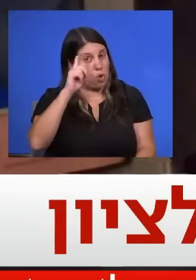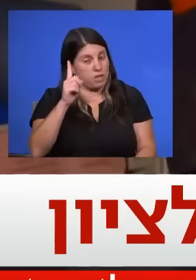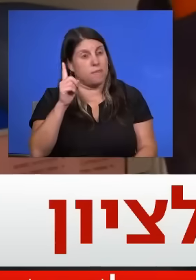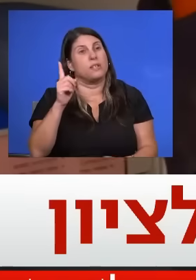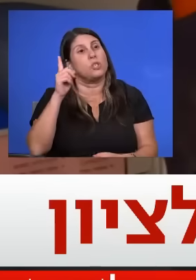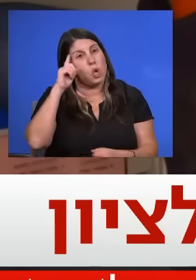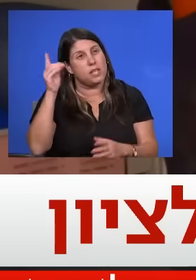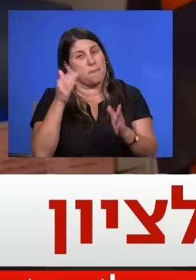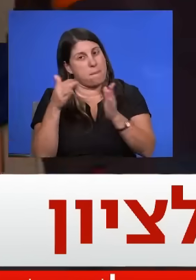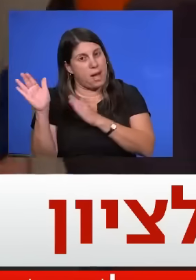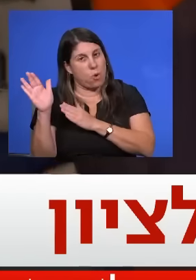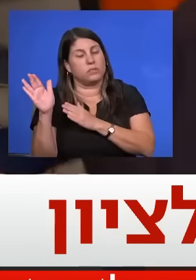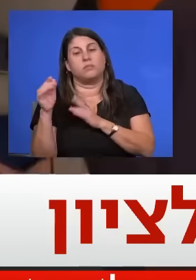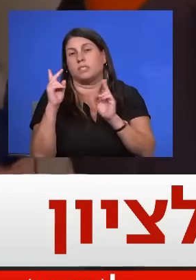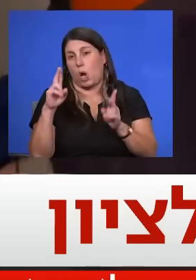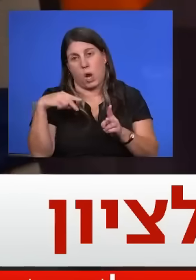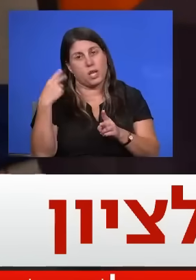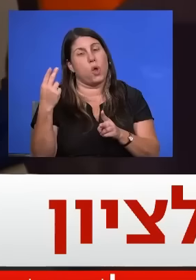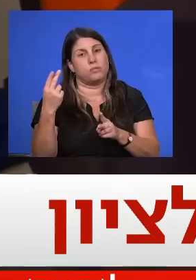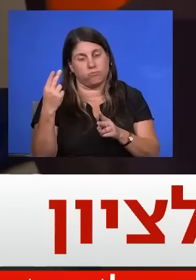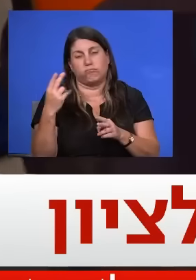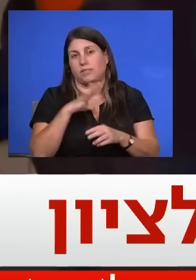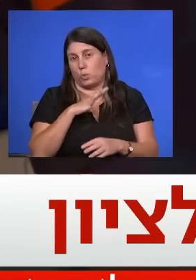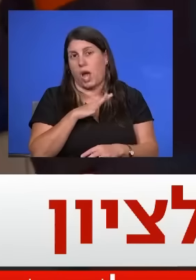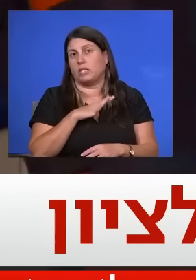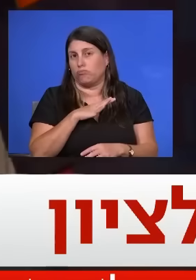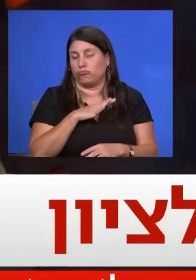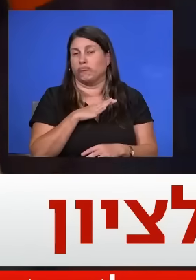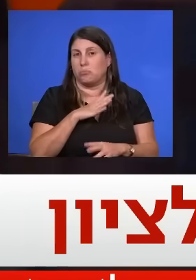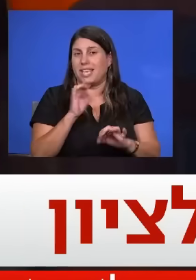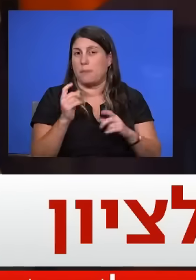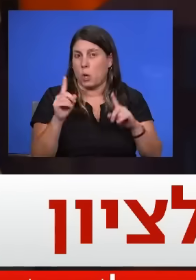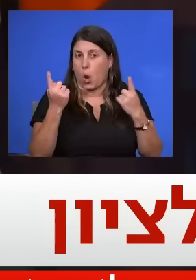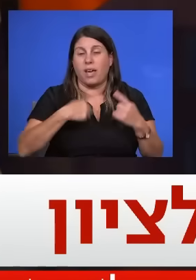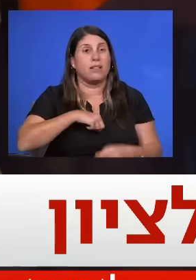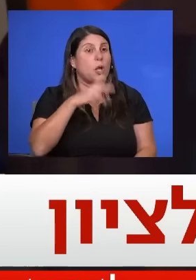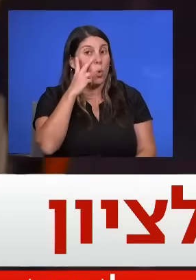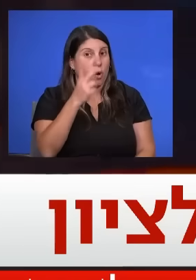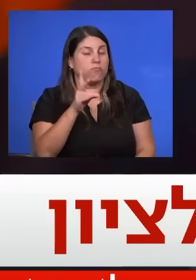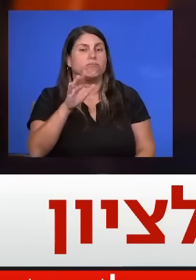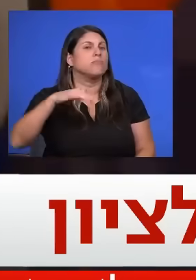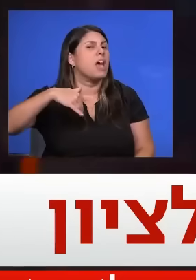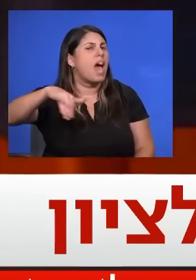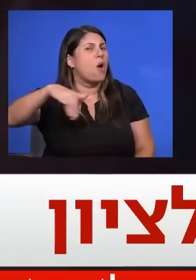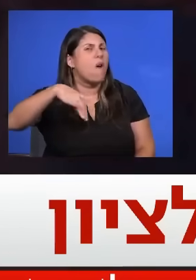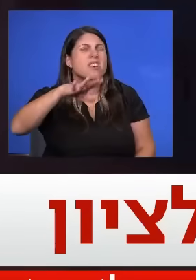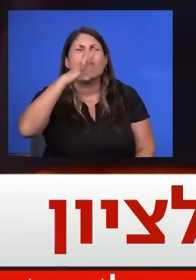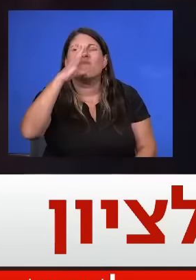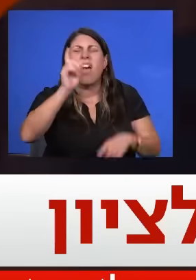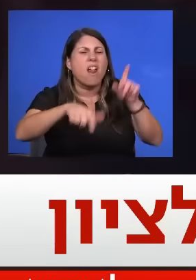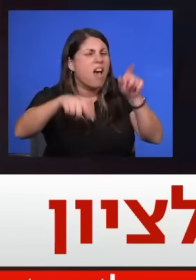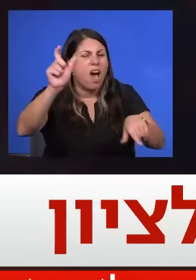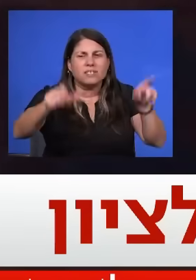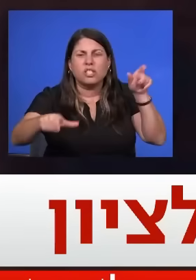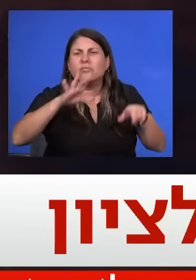יכול להיות מסוכן ברגע שזה קורה. הנה, אנחנו רואים, אגב, הרחוב פה מלא באנשים, כולם יצאו